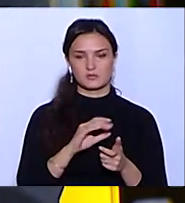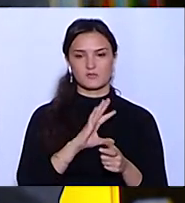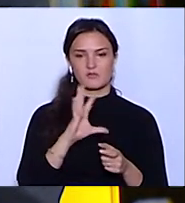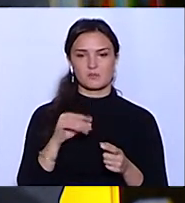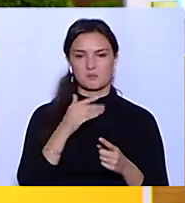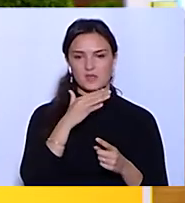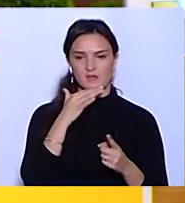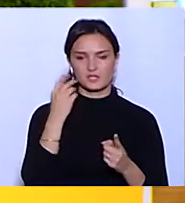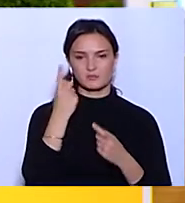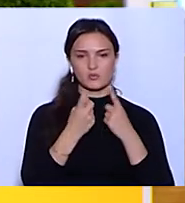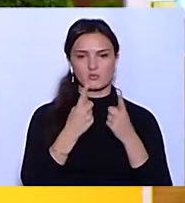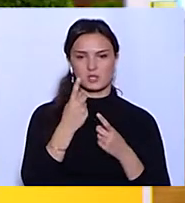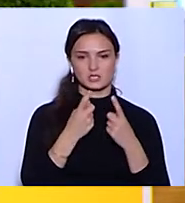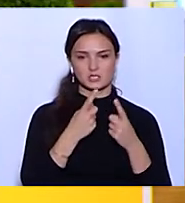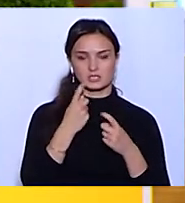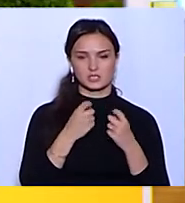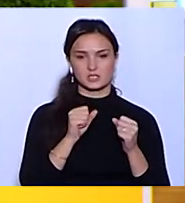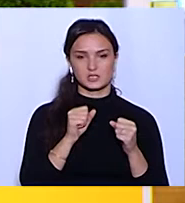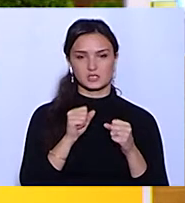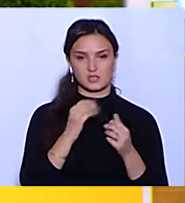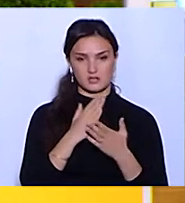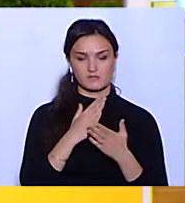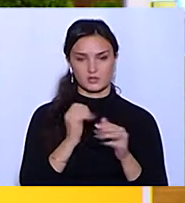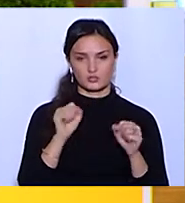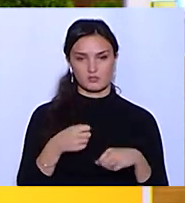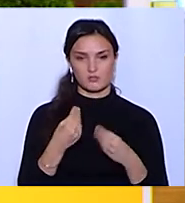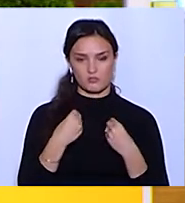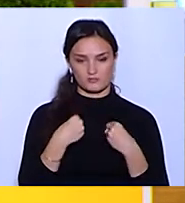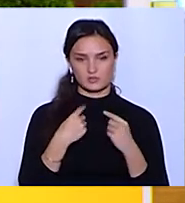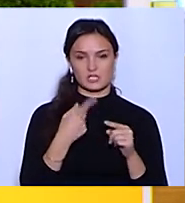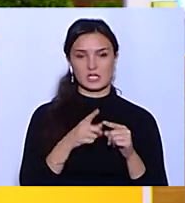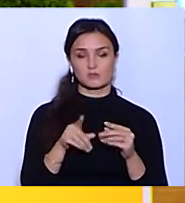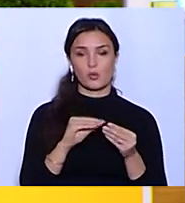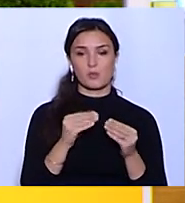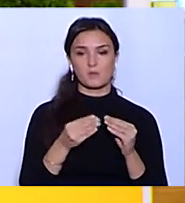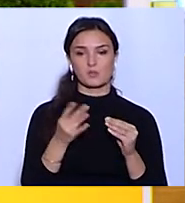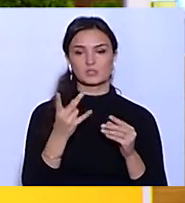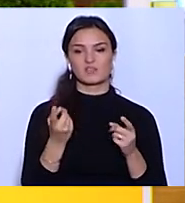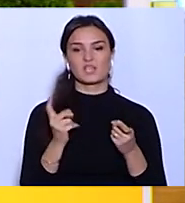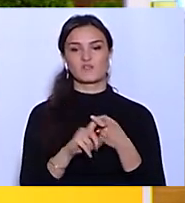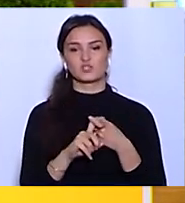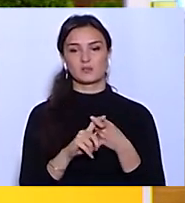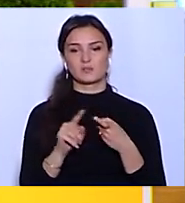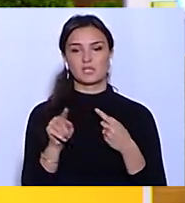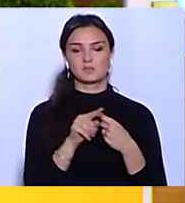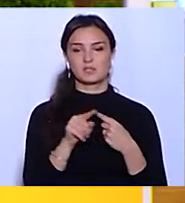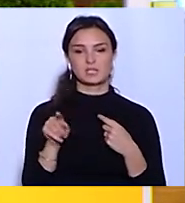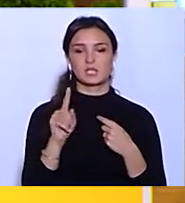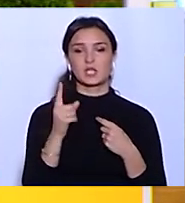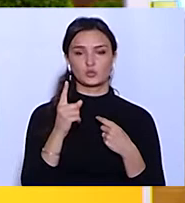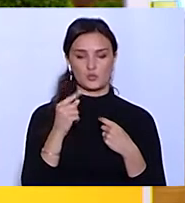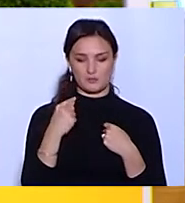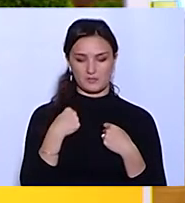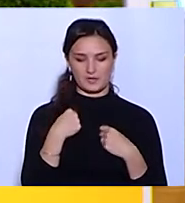ბევრი ინფორმაციის არსებობა საშუალება მოგცა დღეს, რომ ეს პრობლემები დაგვეკავშირებინა ერთმანეთთან. რატომ?